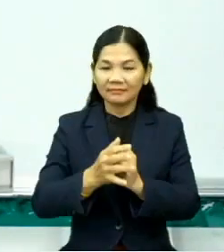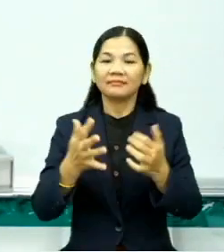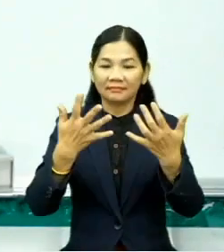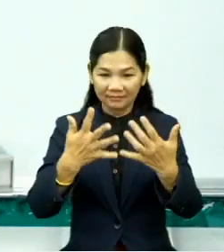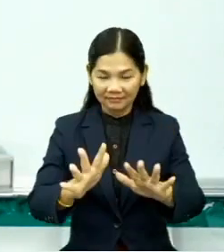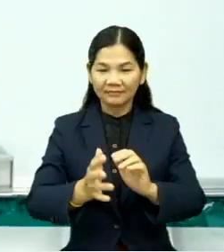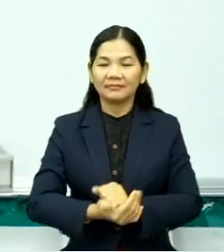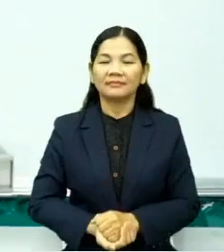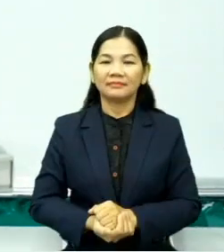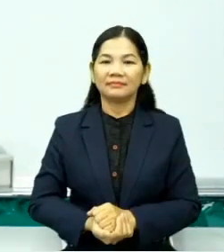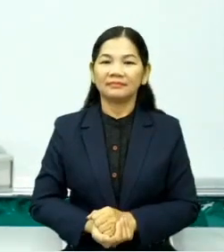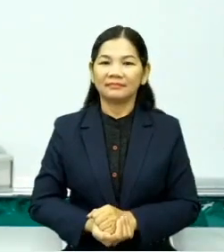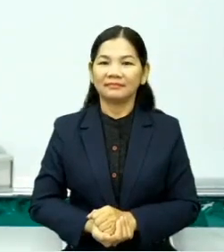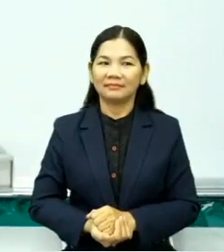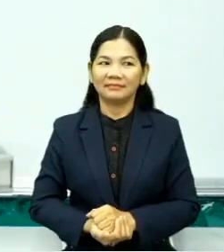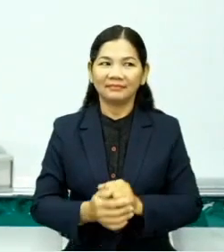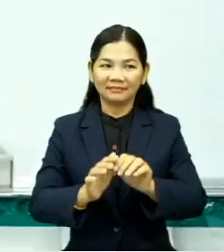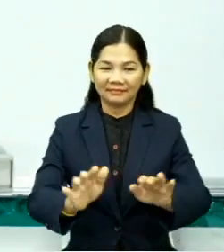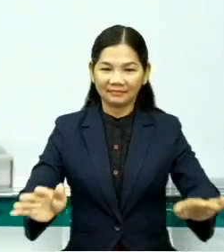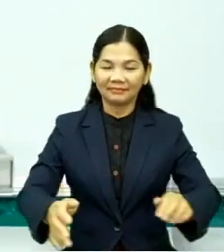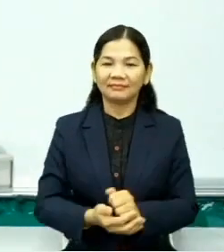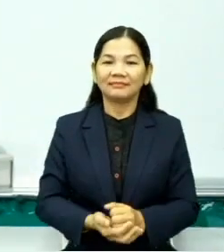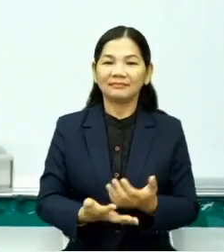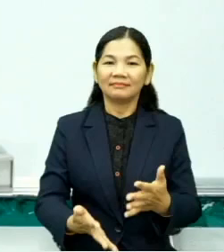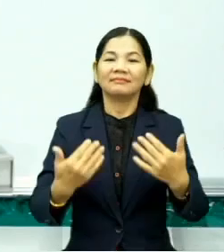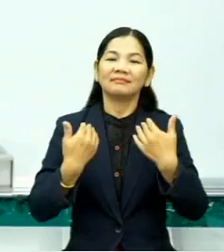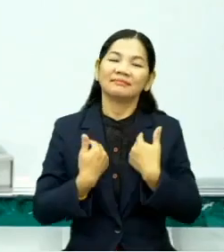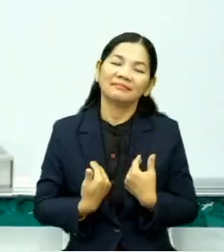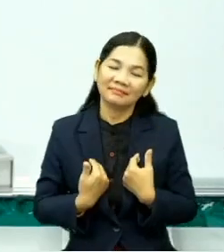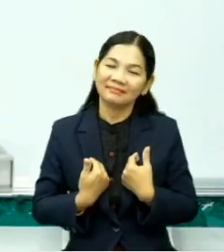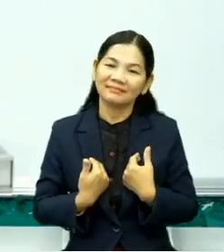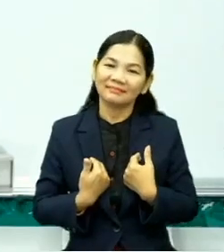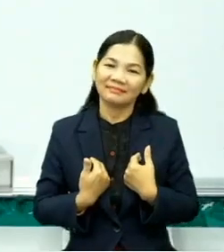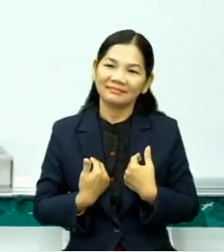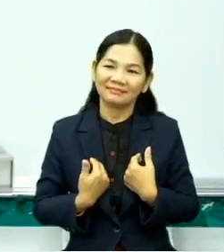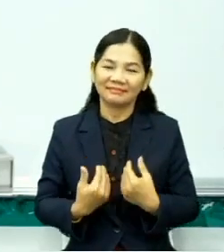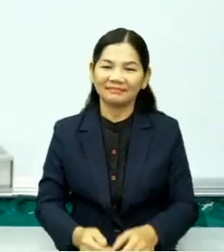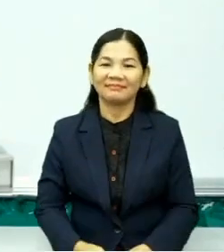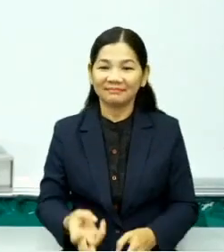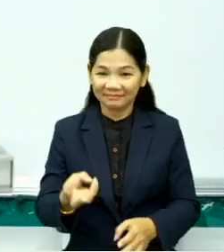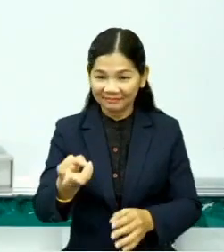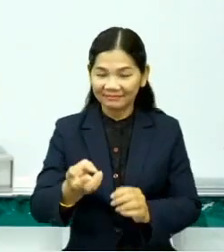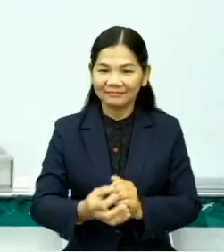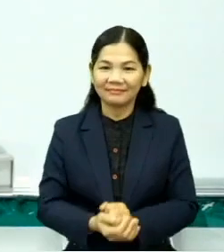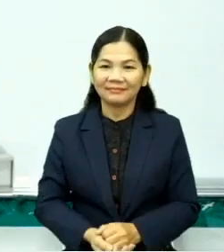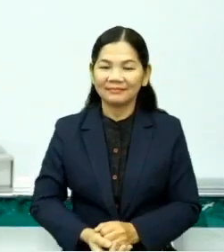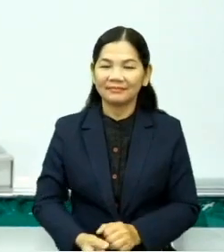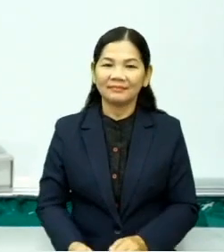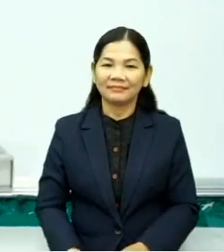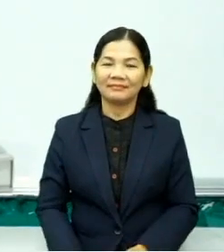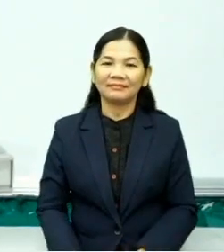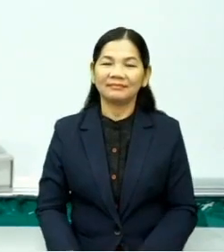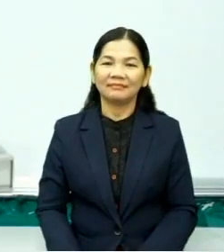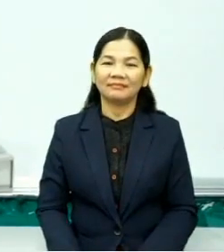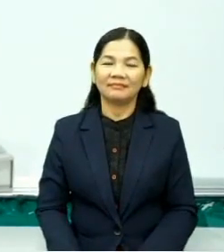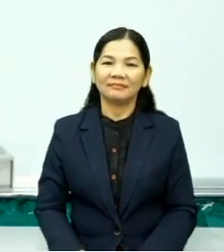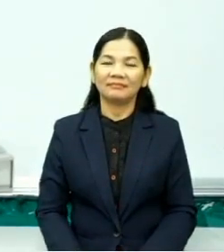rùa hai nà con á chàng chẳng con tặng ác này con phải hai chữ hạt hai nà con á chàng chẳng dùng xâm rạp bằng tay sân nà con cha